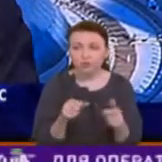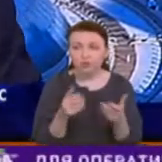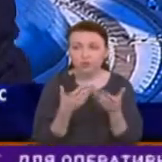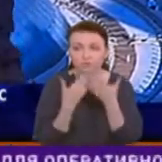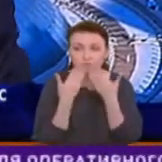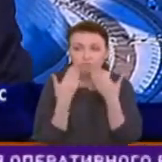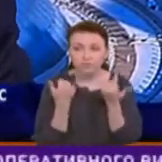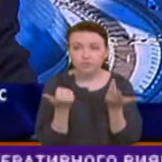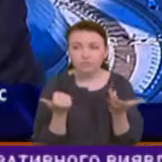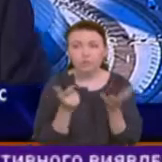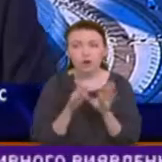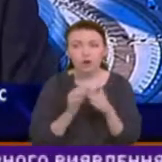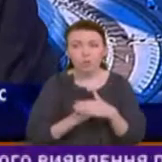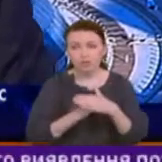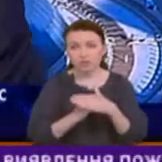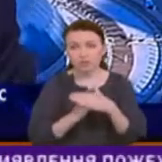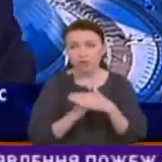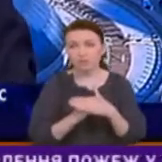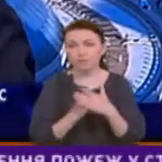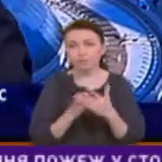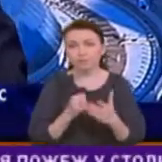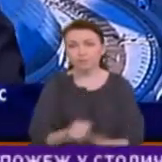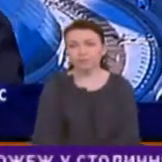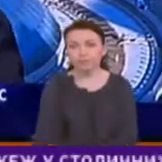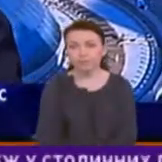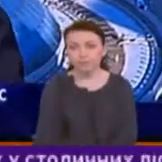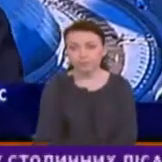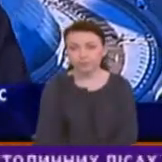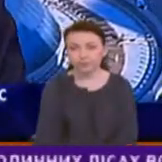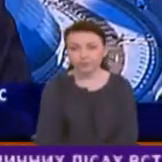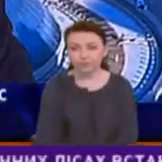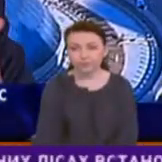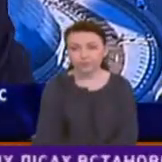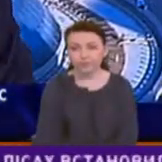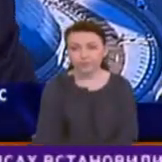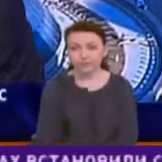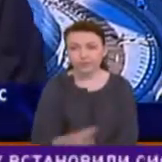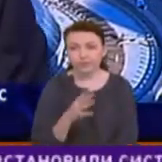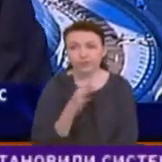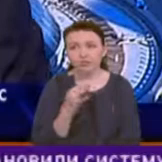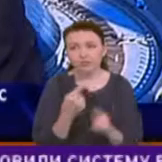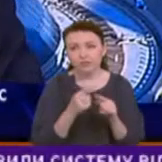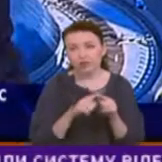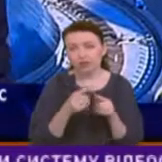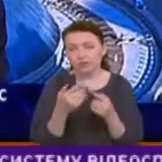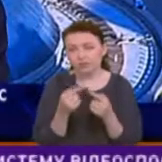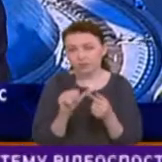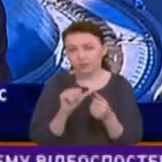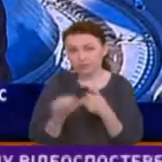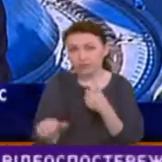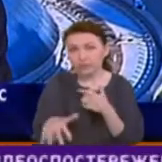базису плацдармів на, не хочу сказати, на ворожій, а на сопредільній території, насправді.